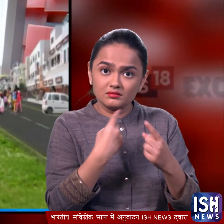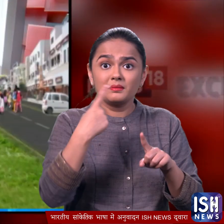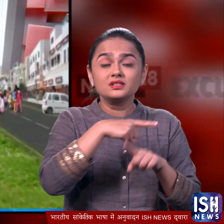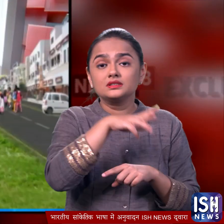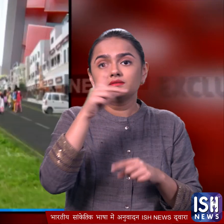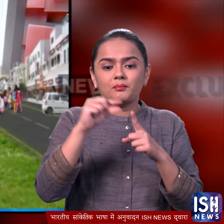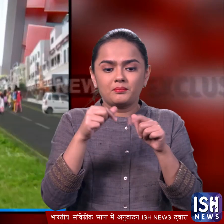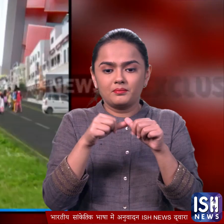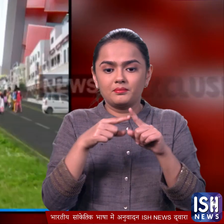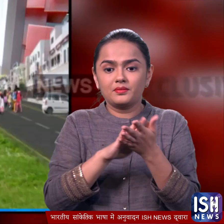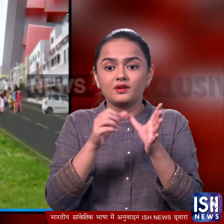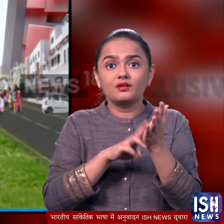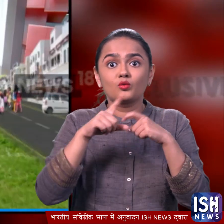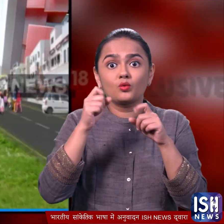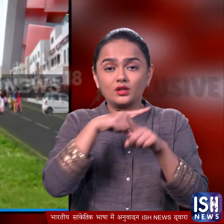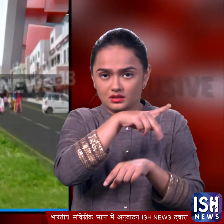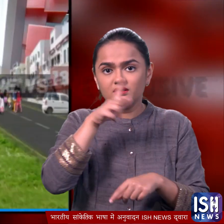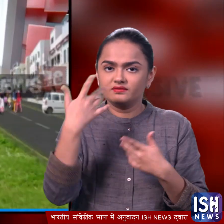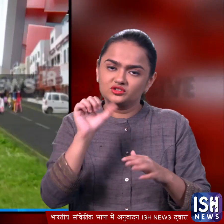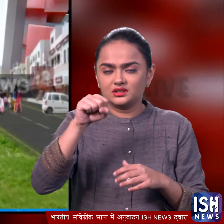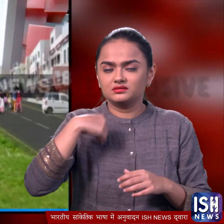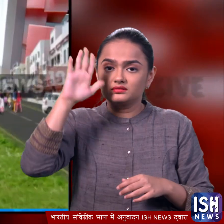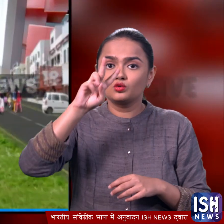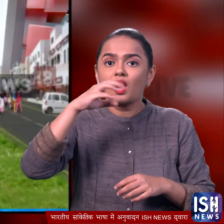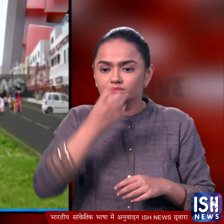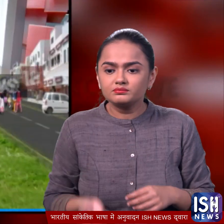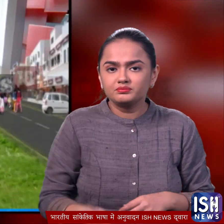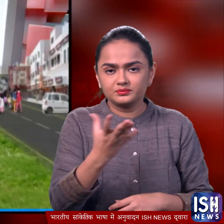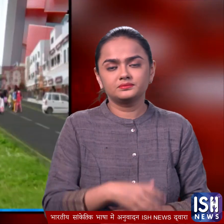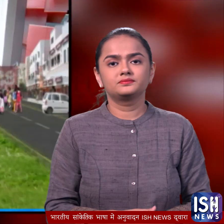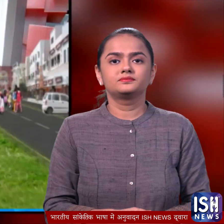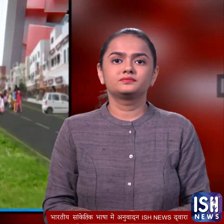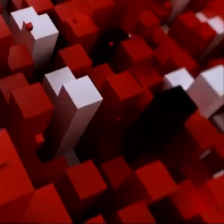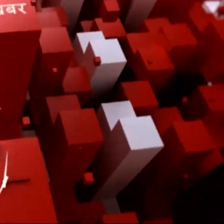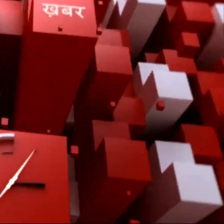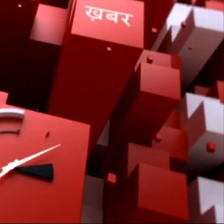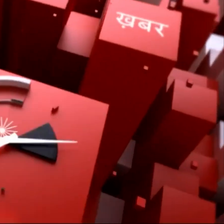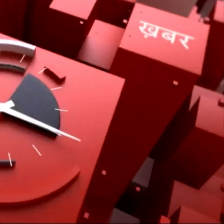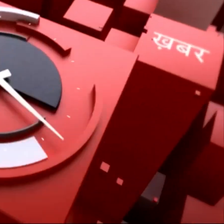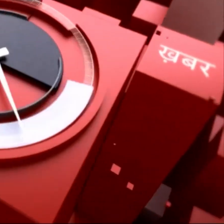पूछताछ के दौरान आरोपियों ने पठानकोट में 2 बार हैंड ग्रेनेड फेंकने की बात भी कबूल की।